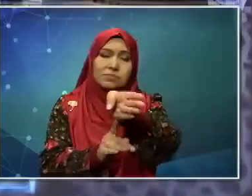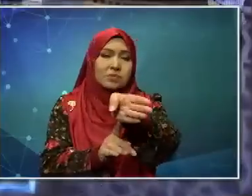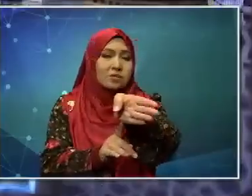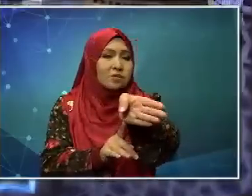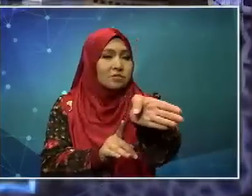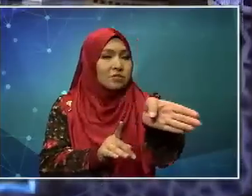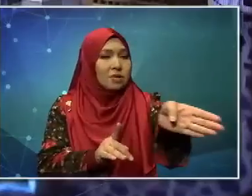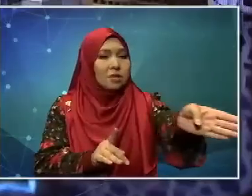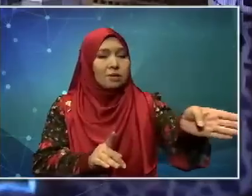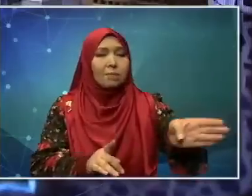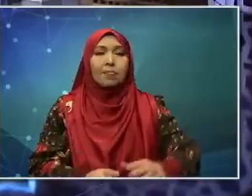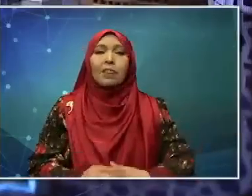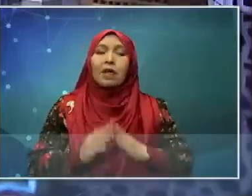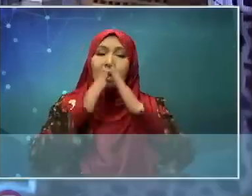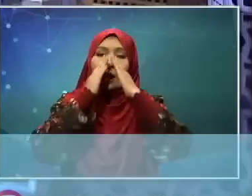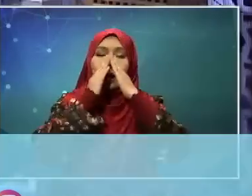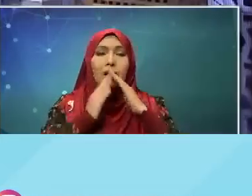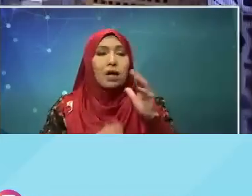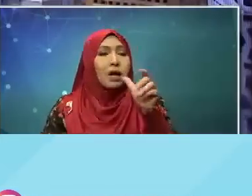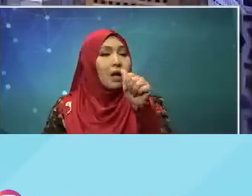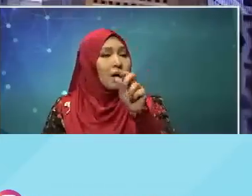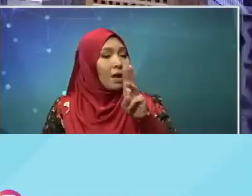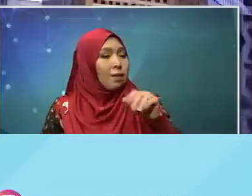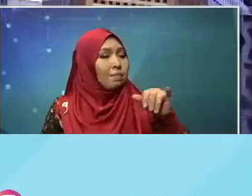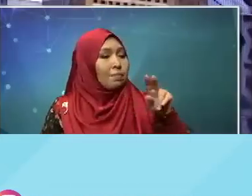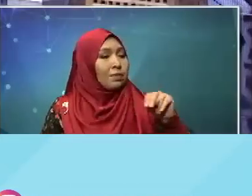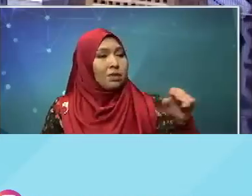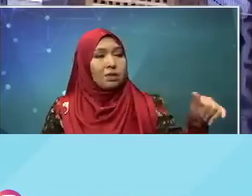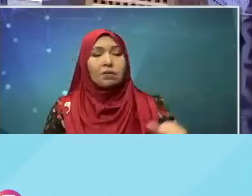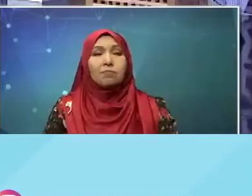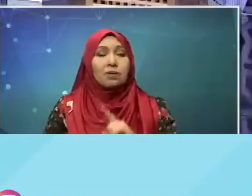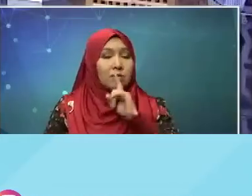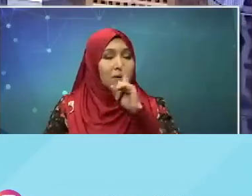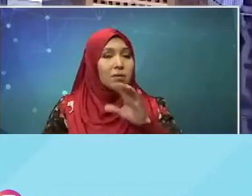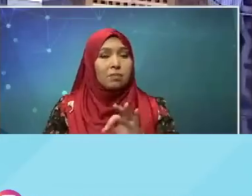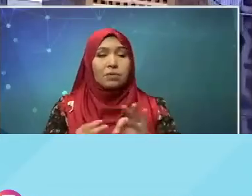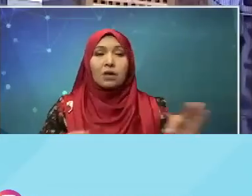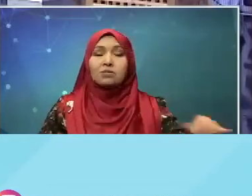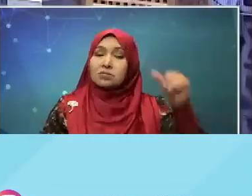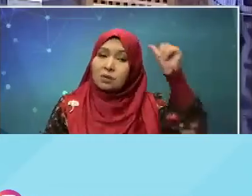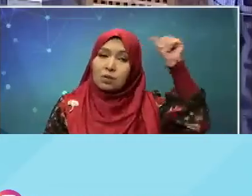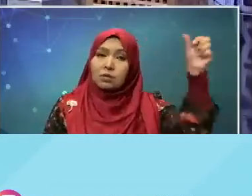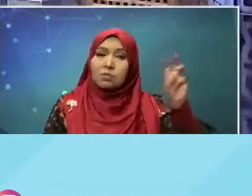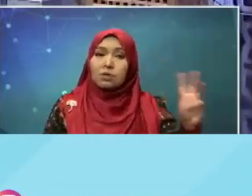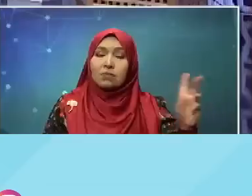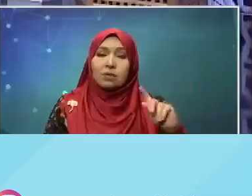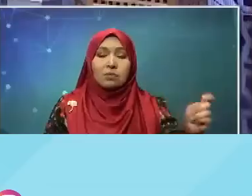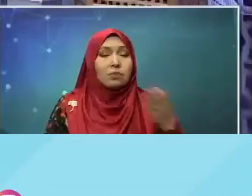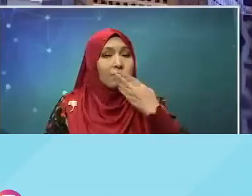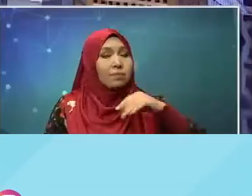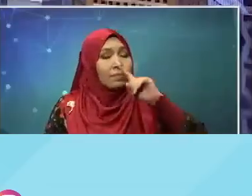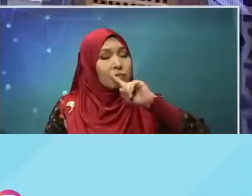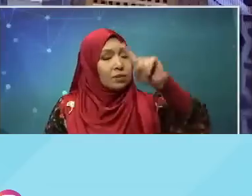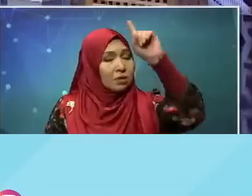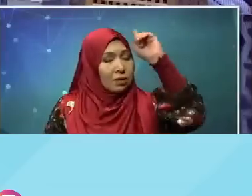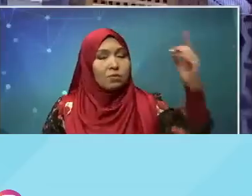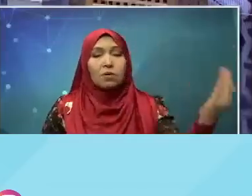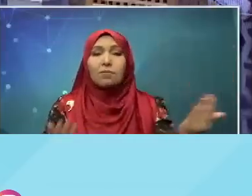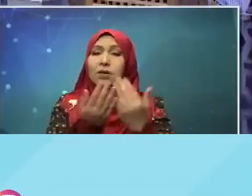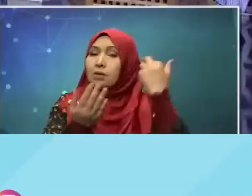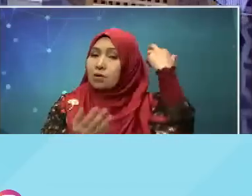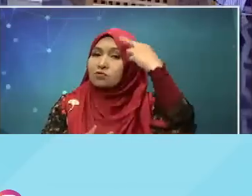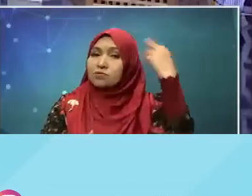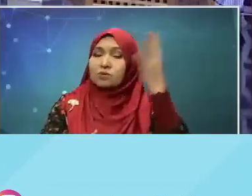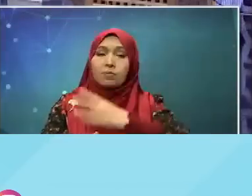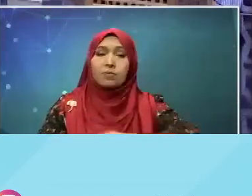adzim Amin solallohu Assalamualaikum warahmatullahi wabarakatuh alhamdulillah wa shalaatu wa salaamu ala rosulillah wa ala